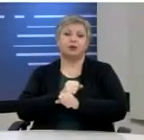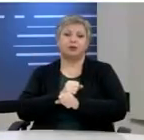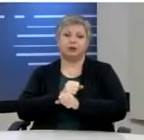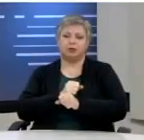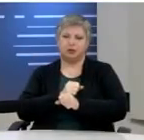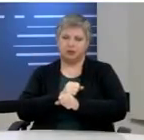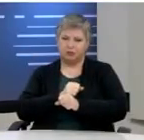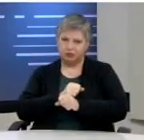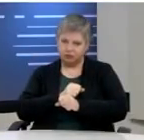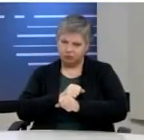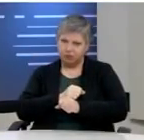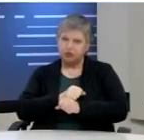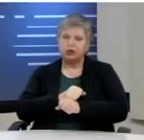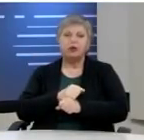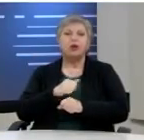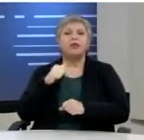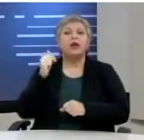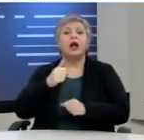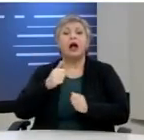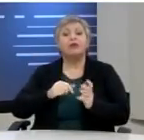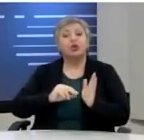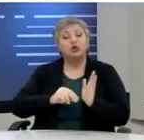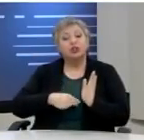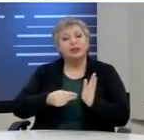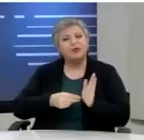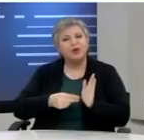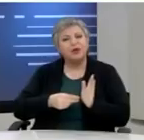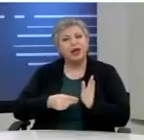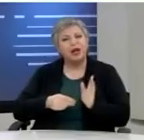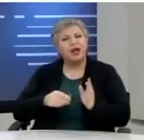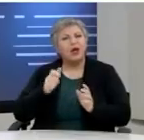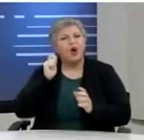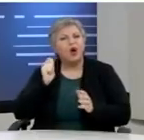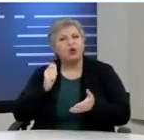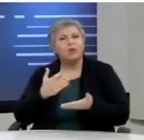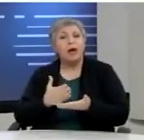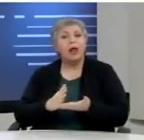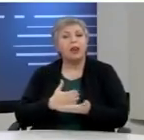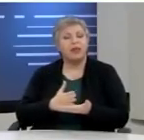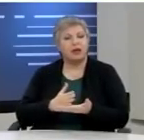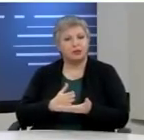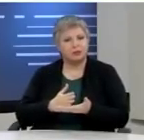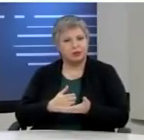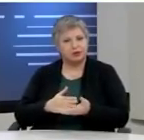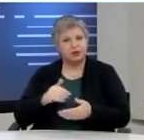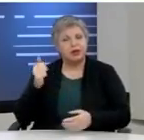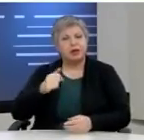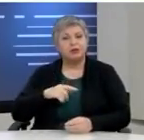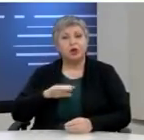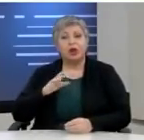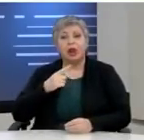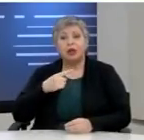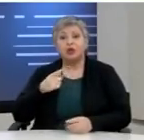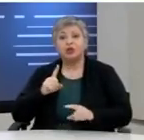Στο βαθμό που η ίδια η ενδιάμεση συμφωνία προέβλεπε ότι η Ελλάδα δεν έχει το δικαίωμα να ασκήσει